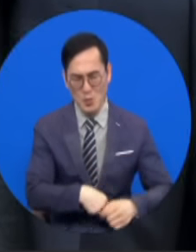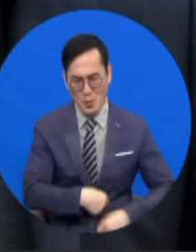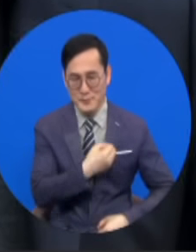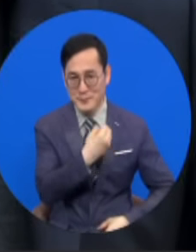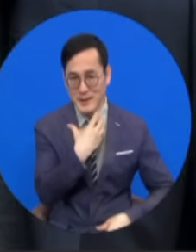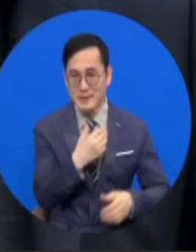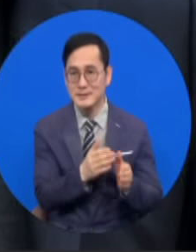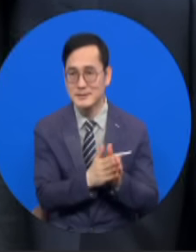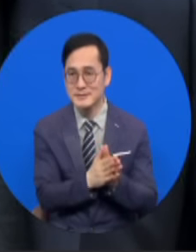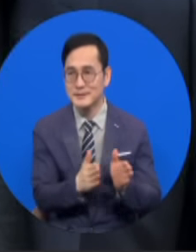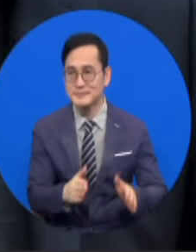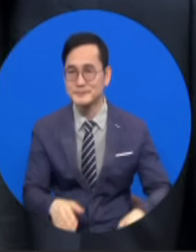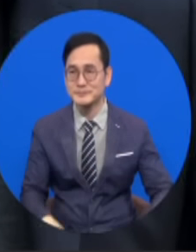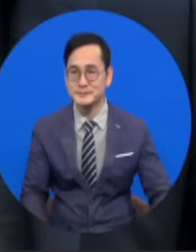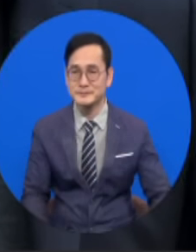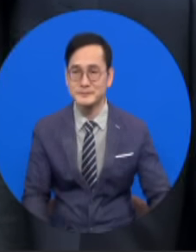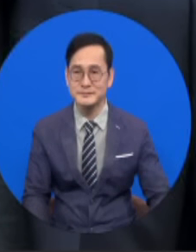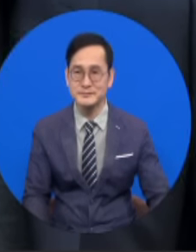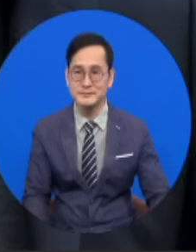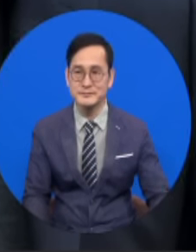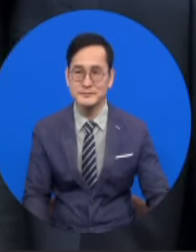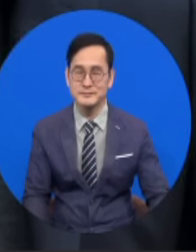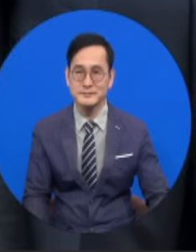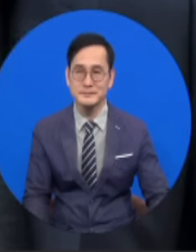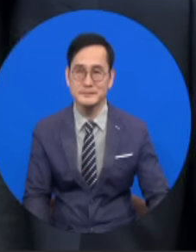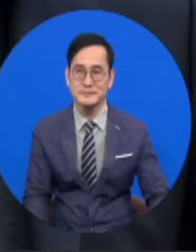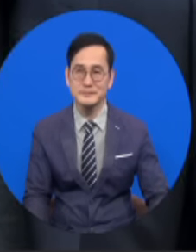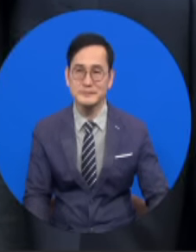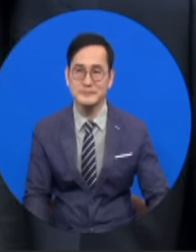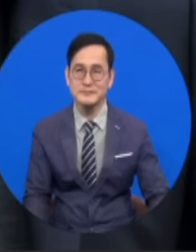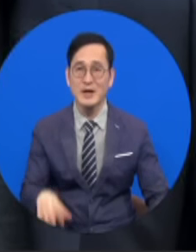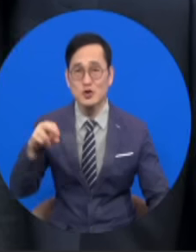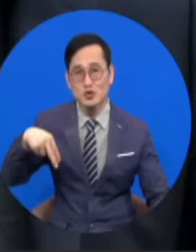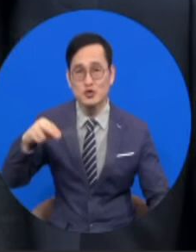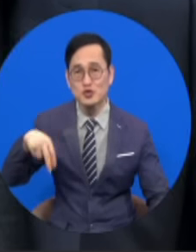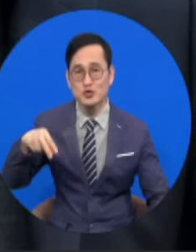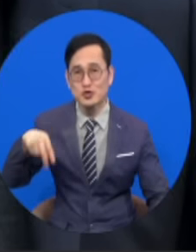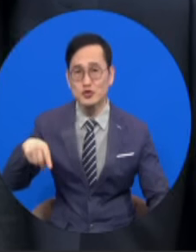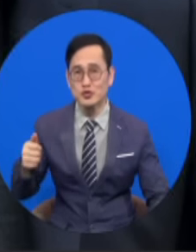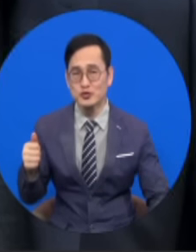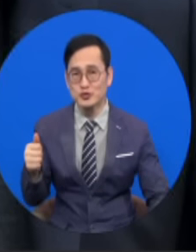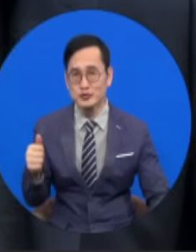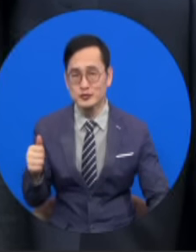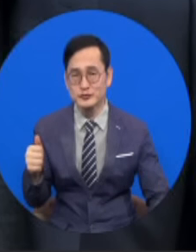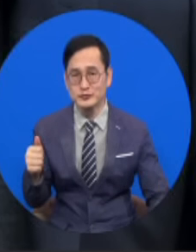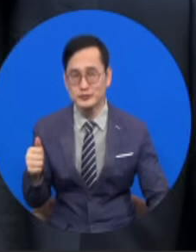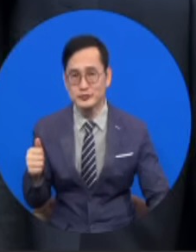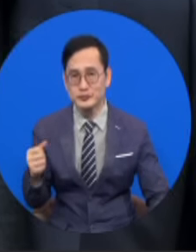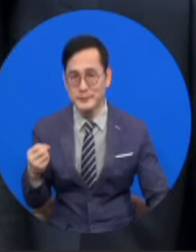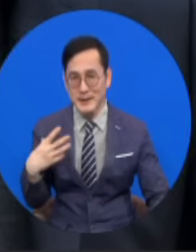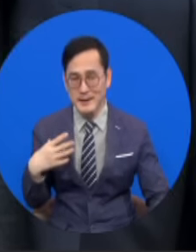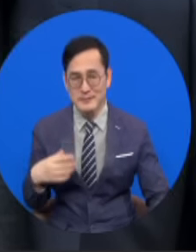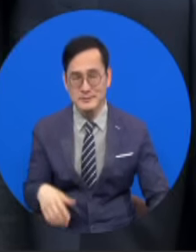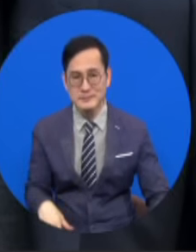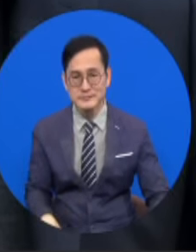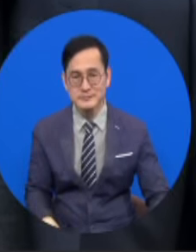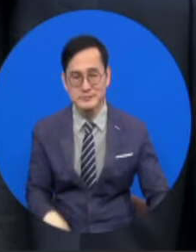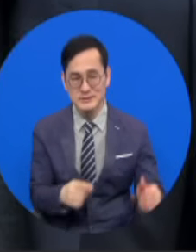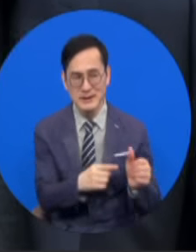보시죠 유동규 씨 주장 김만배 씨가 구속